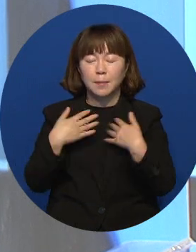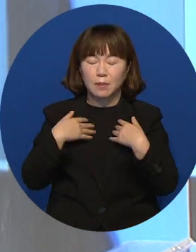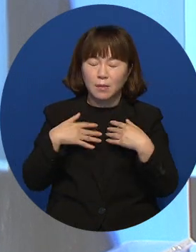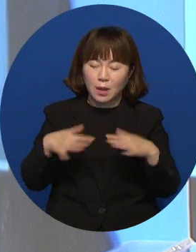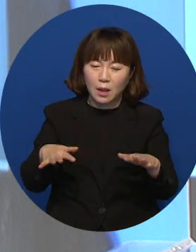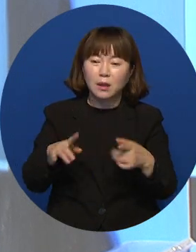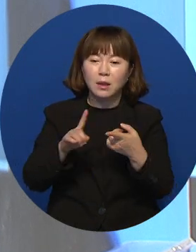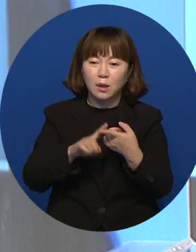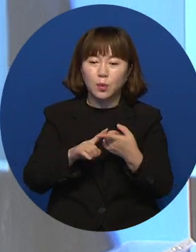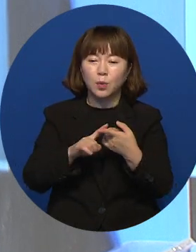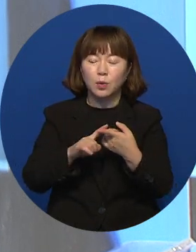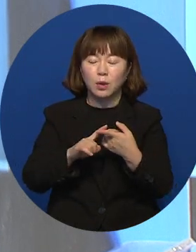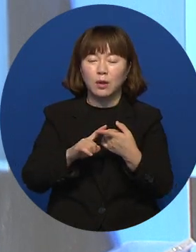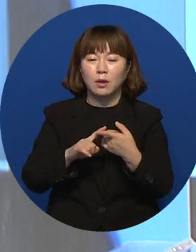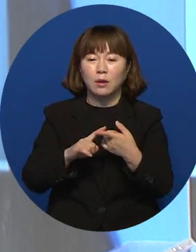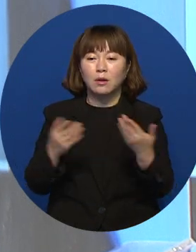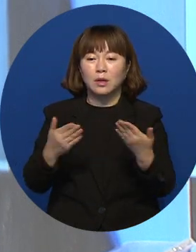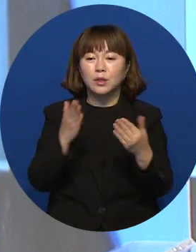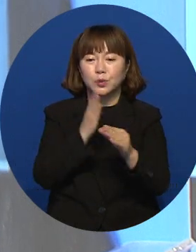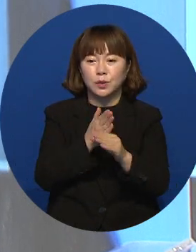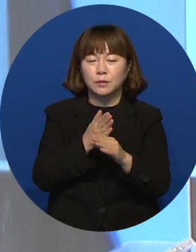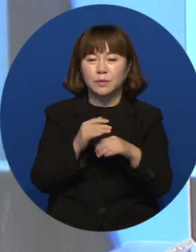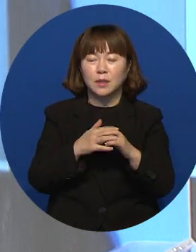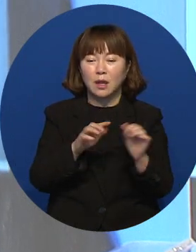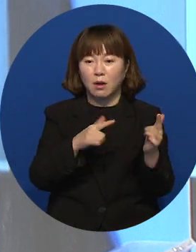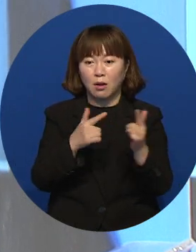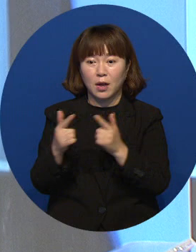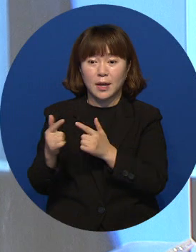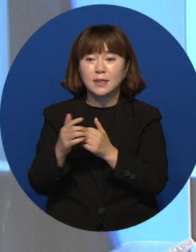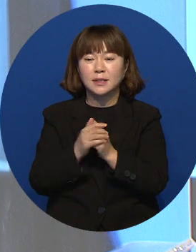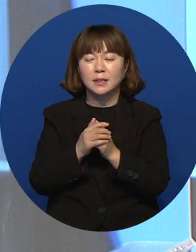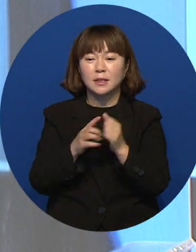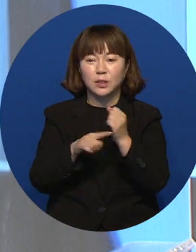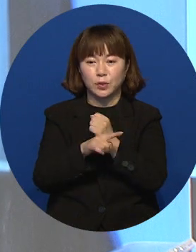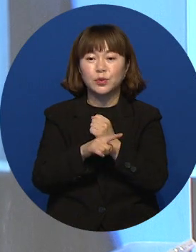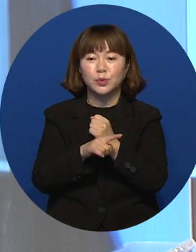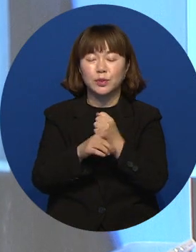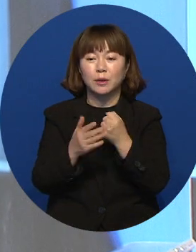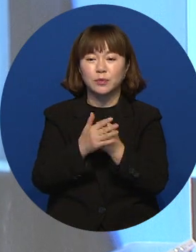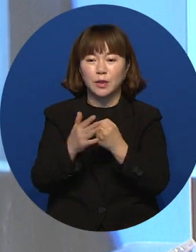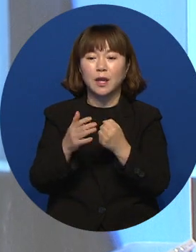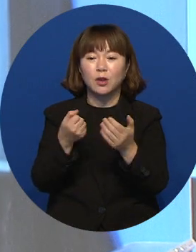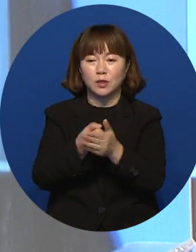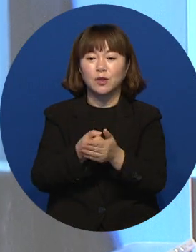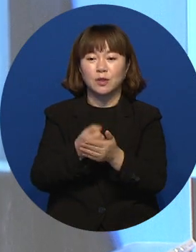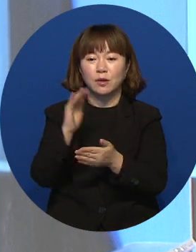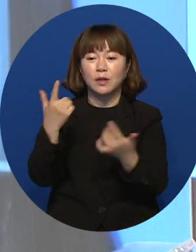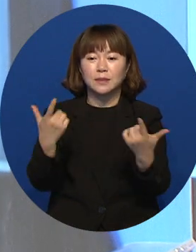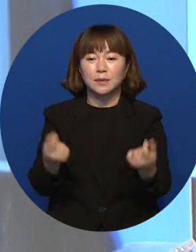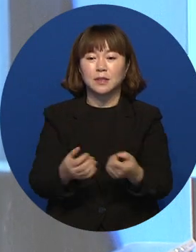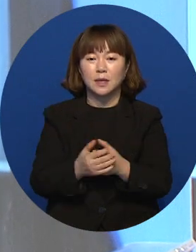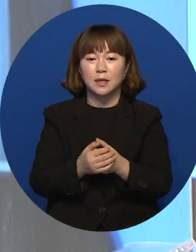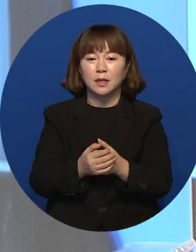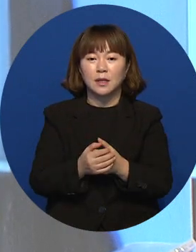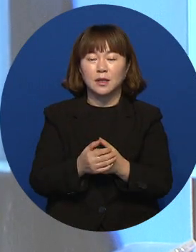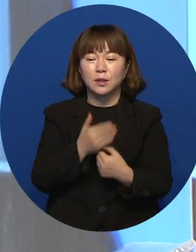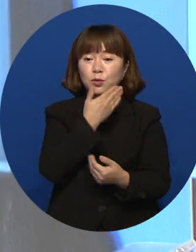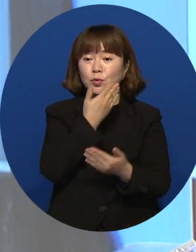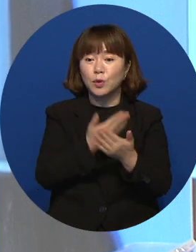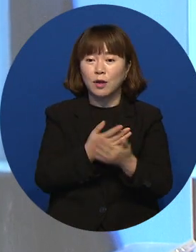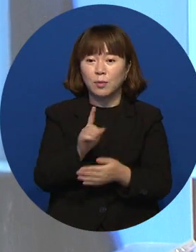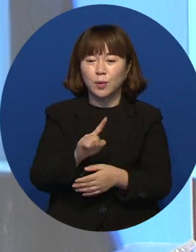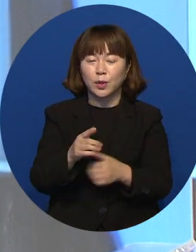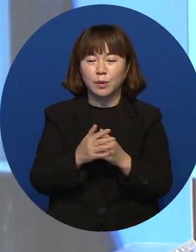여러가지 우리 복합 해서 이번에 이런 결정을 하게 됐다고 보는데요 그러나 무엇보다도 중요한 것은 이렇게